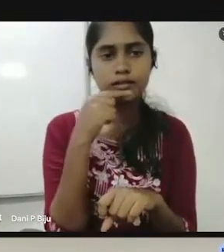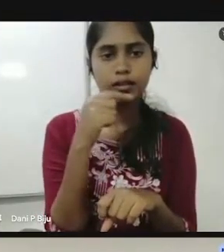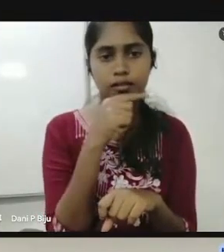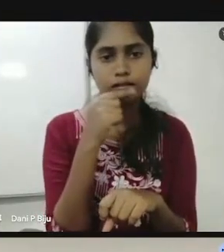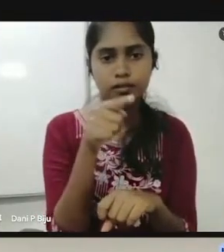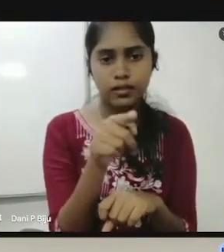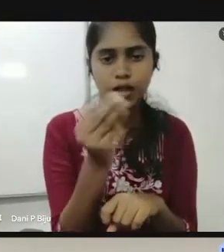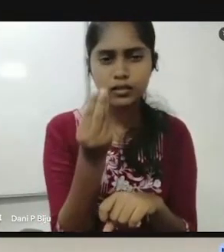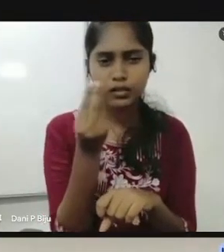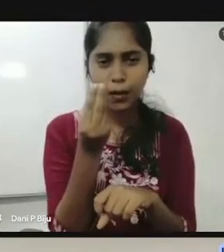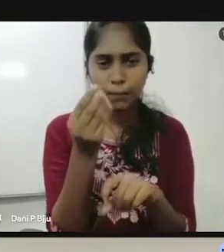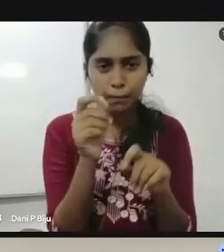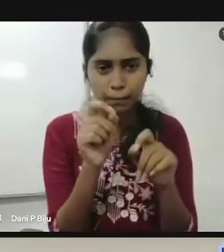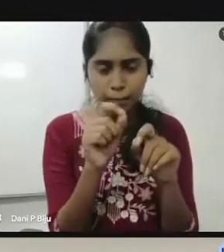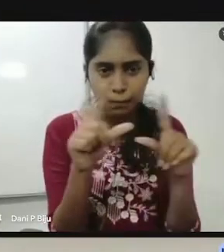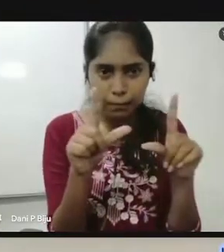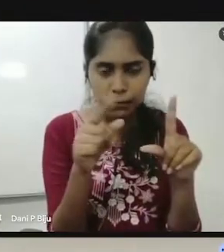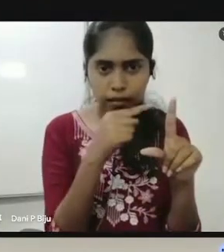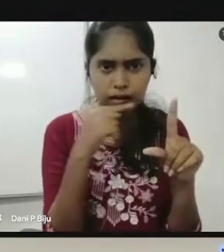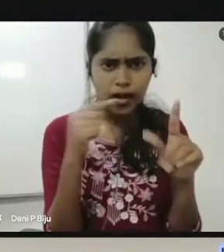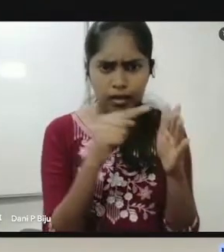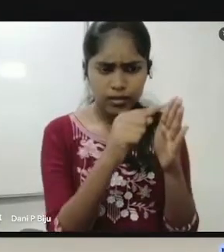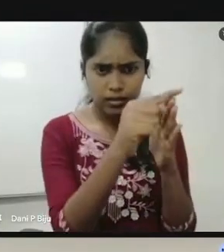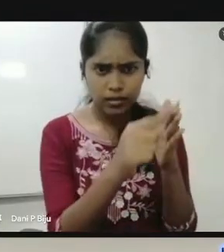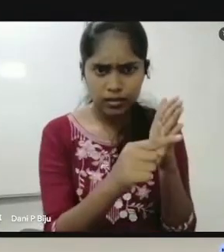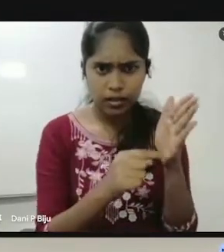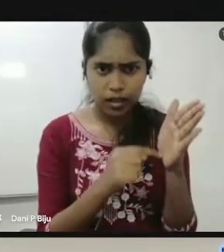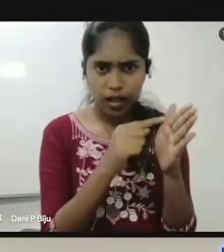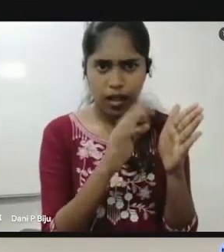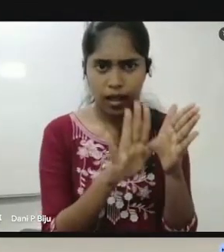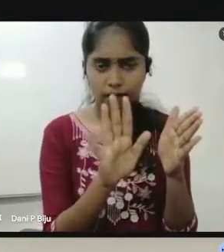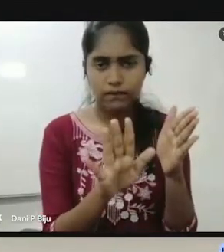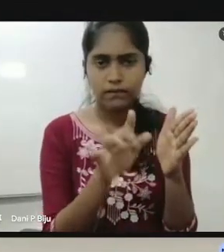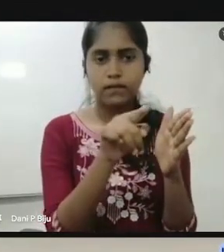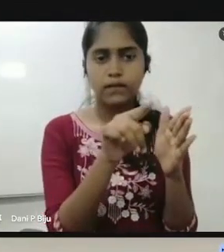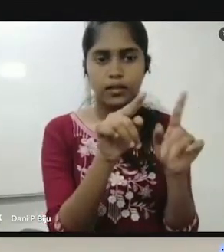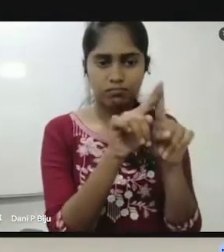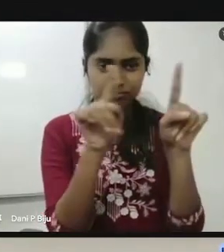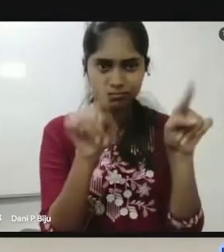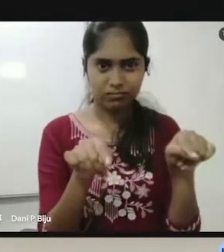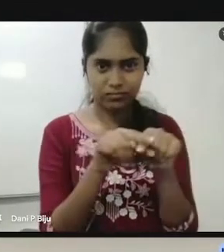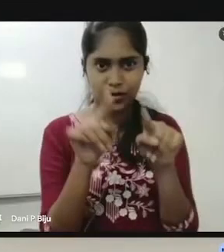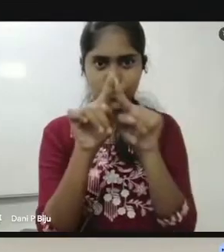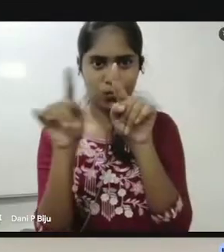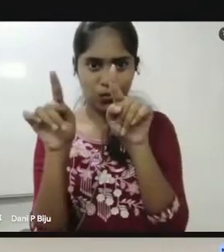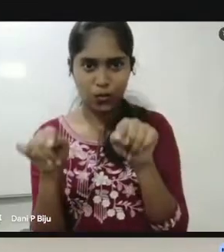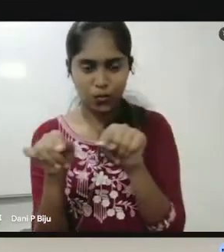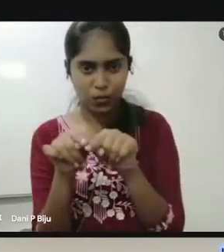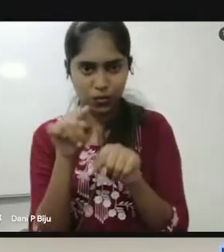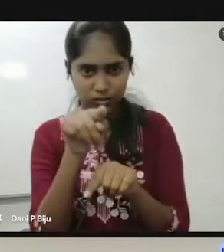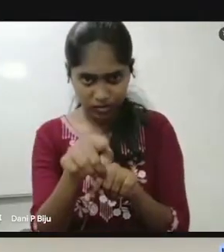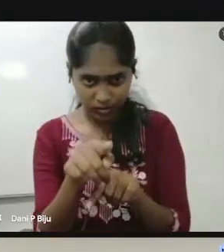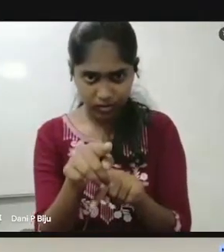അപ്പൊ നമുക്ക് വേണ്ടുന്ന അത് ഓരോ റോ ബൈസ്, ഇതിനകത്ത് റോ ആയിട്ടാണ് അവർ സ്കാൻ ചെയ്യുന്നത്. ഓരോ റോ ആയിട്ട് സ്കാൻ